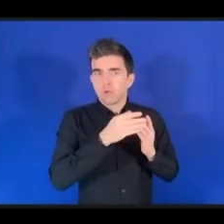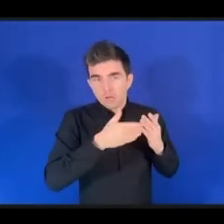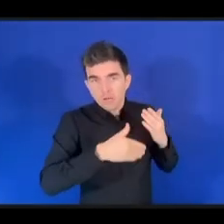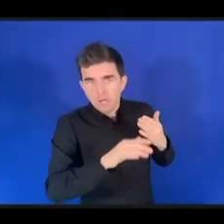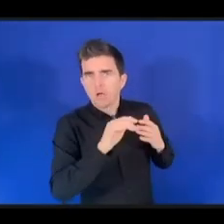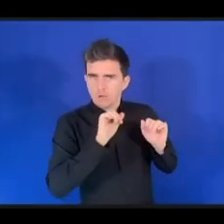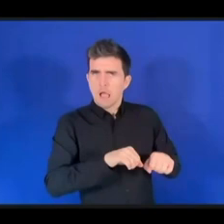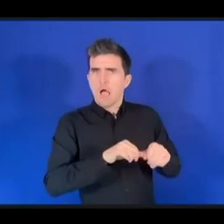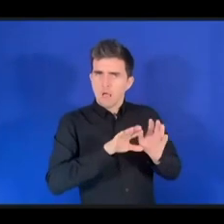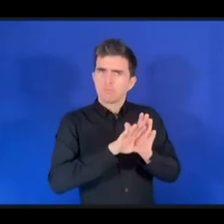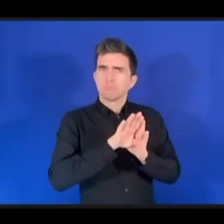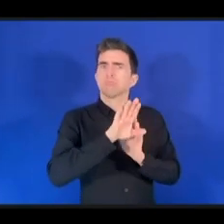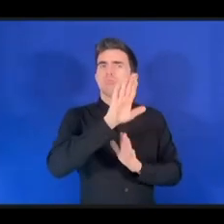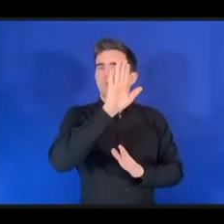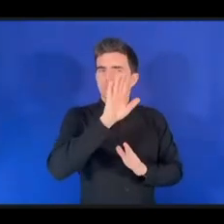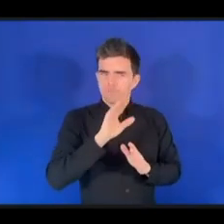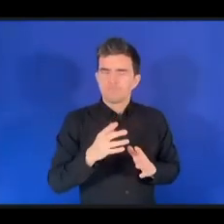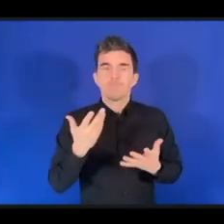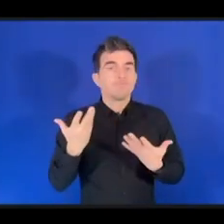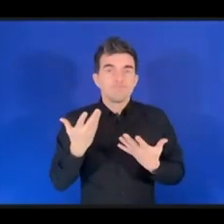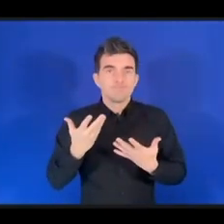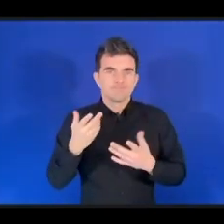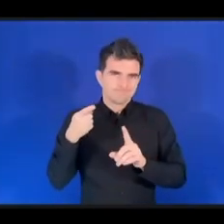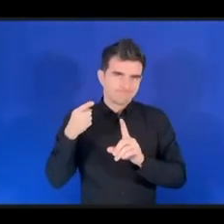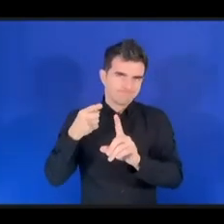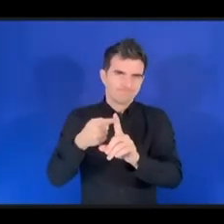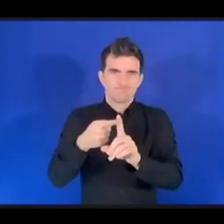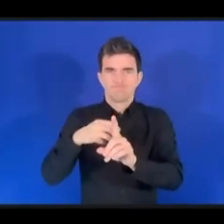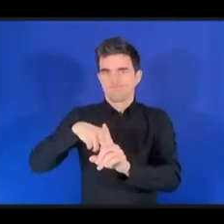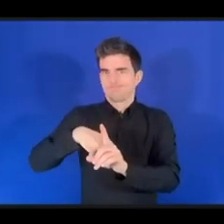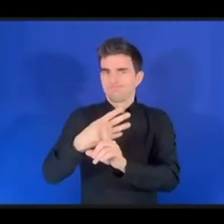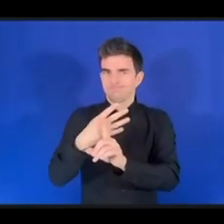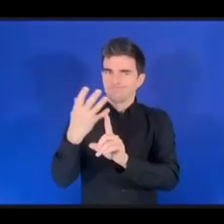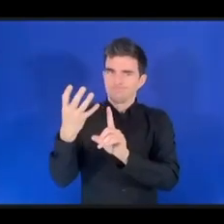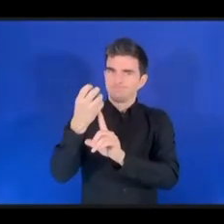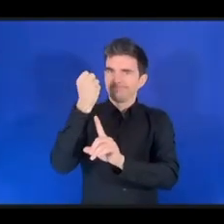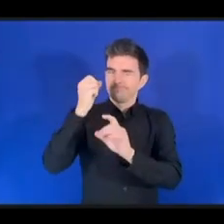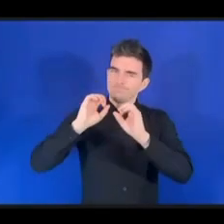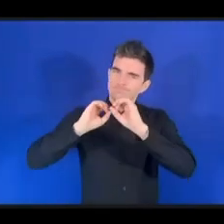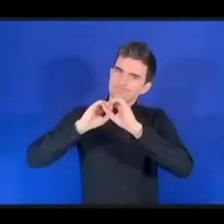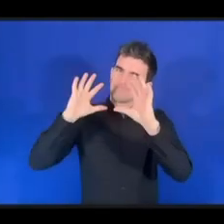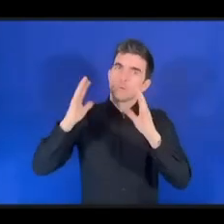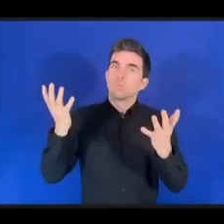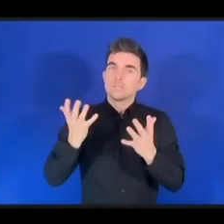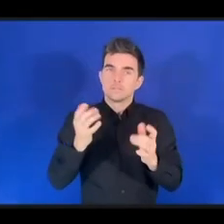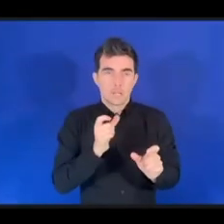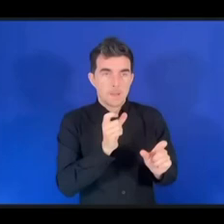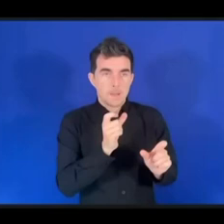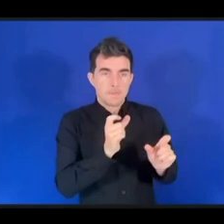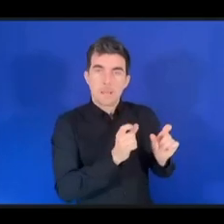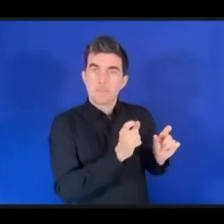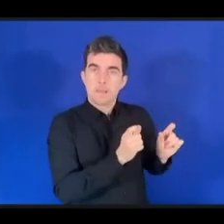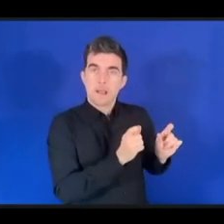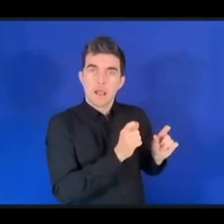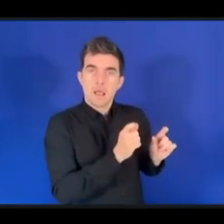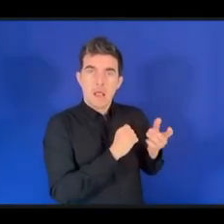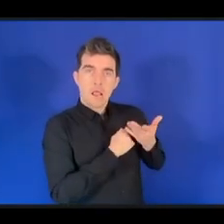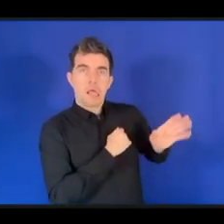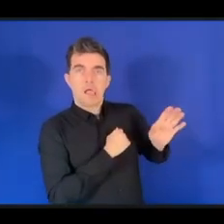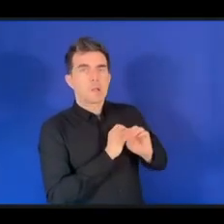l'Internet et la réalisation de des odd de ne laisser personne de côté et de ne laisser personne